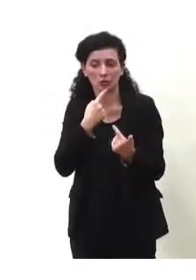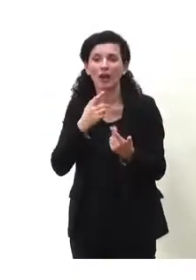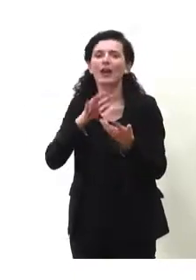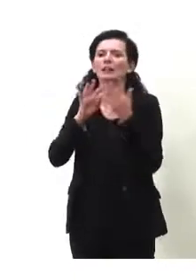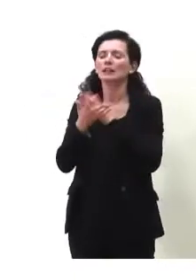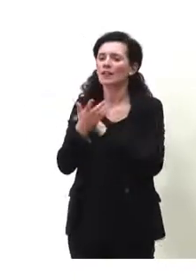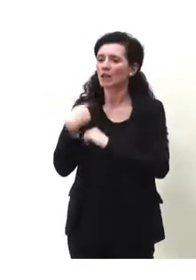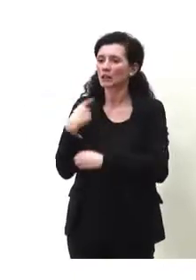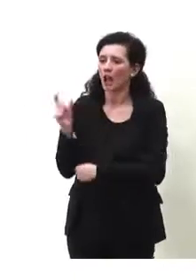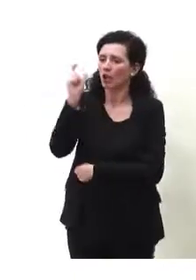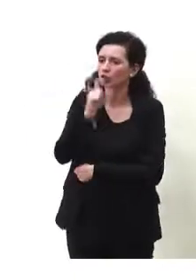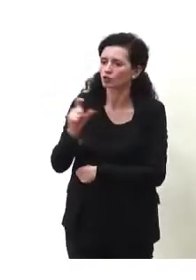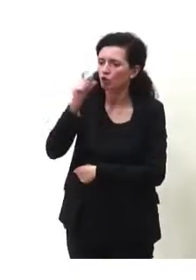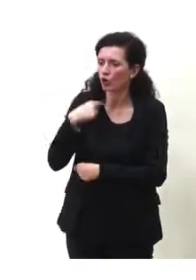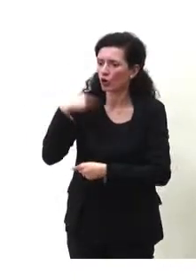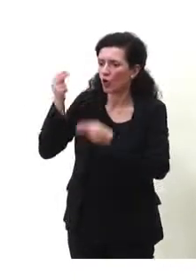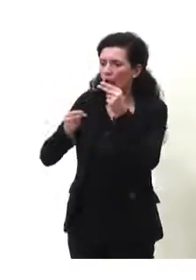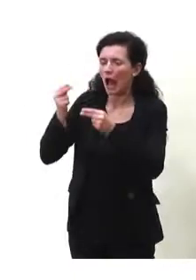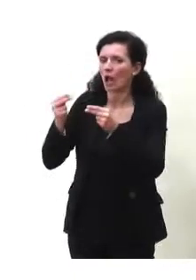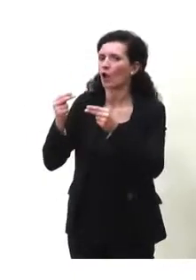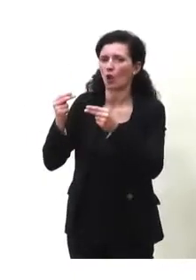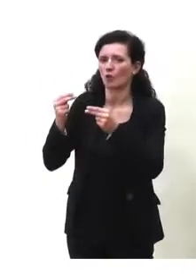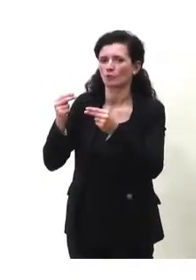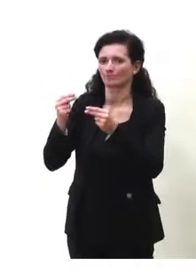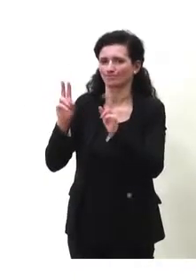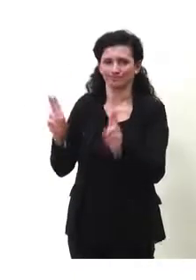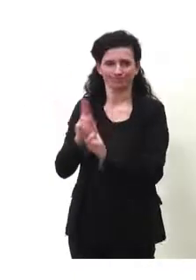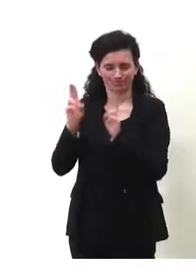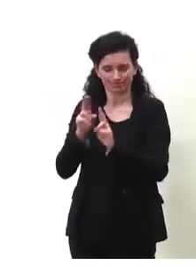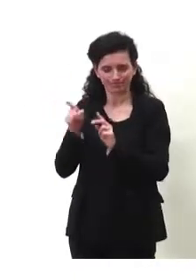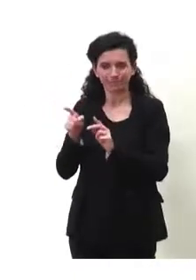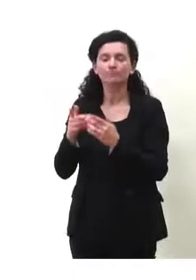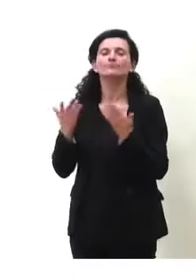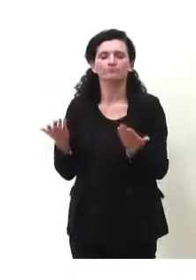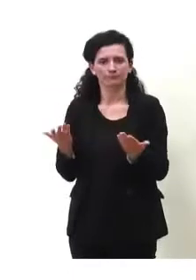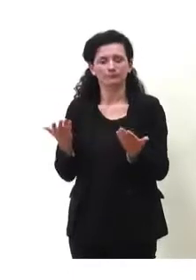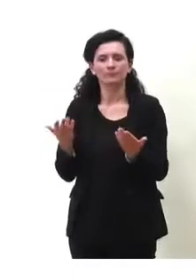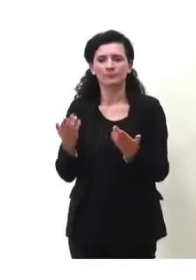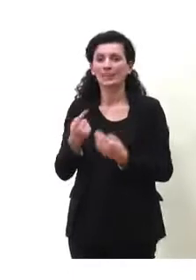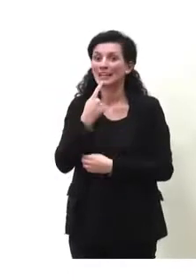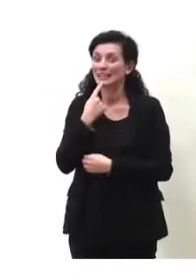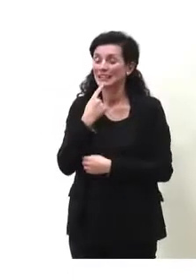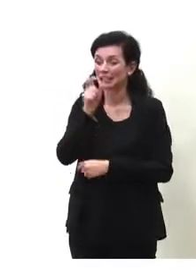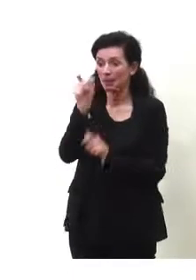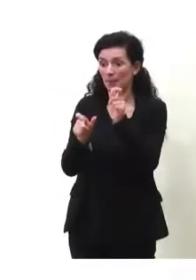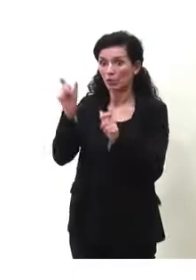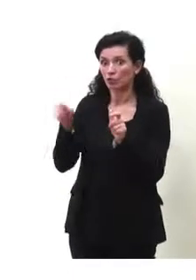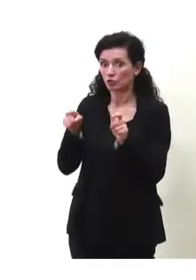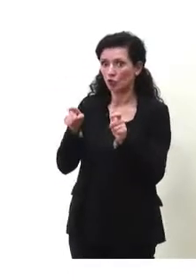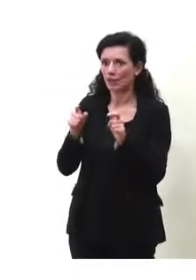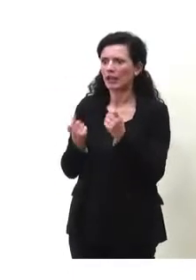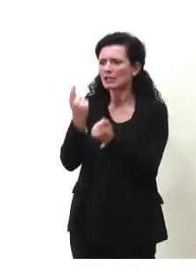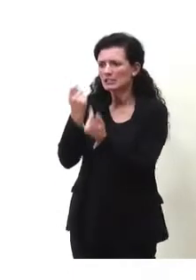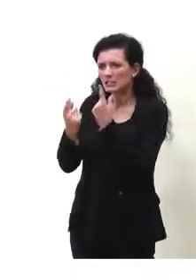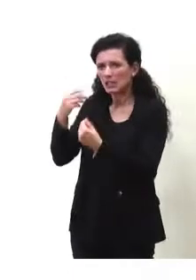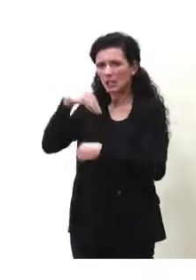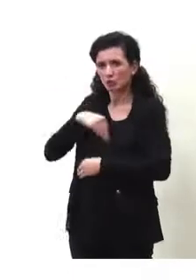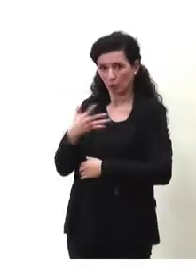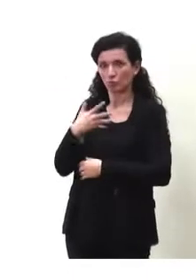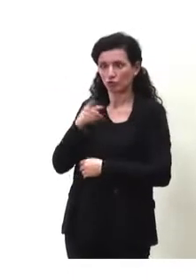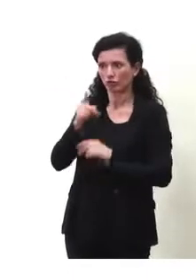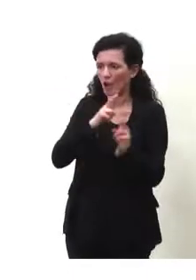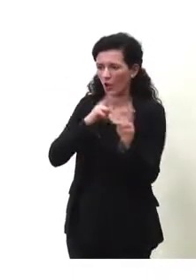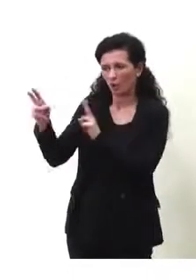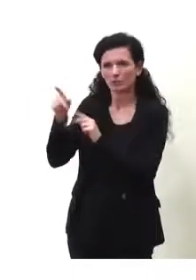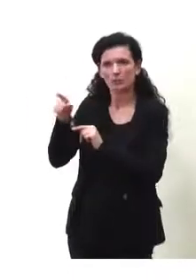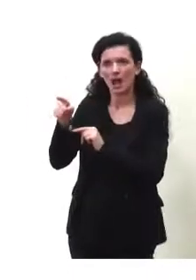numero di casi giornalieri. I sintomatici e ancora più di più gli ospedalizzati sono molto meno sensibili a